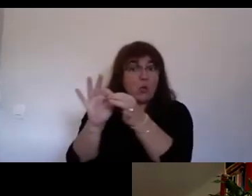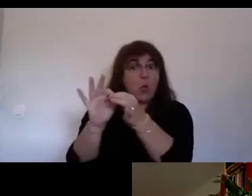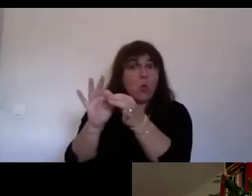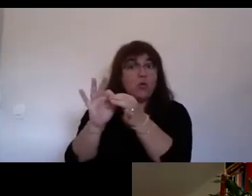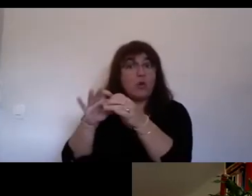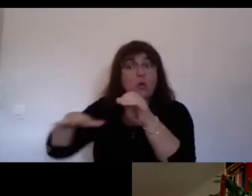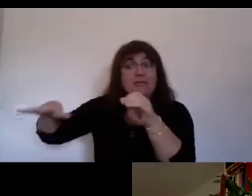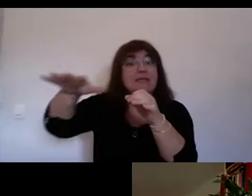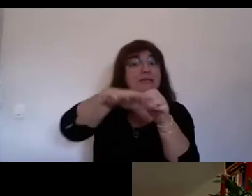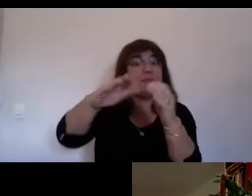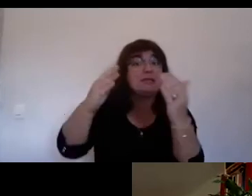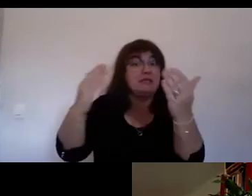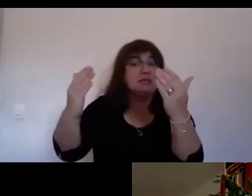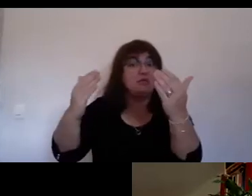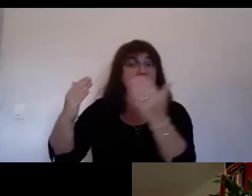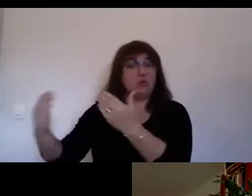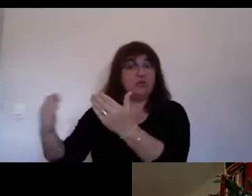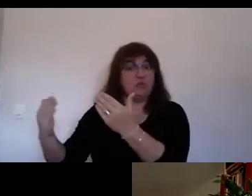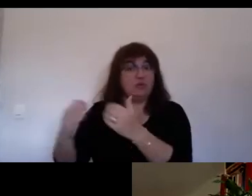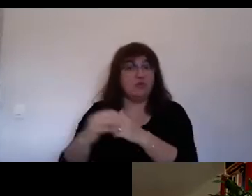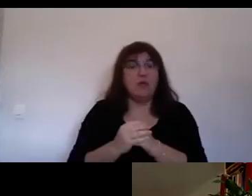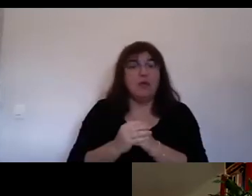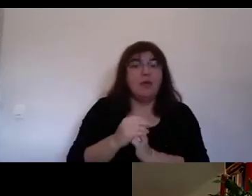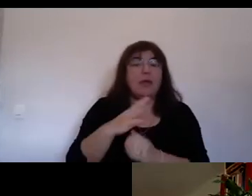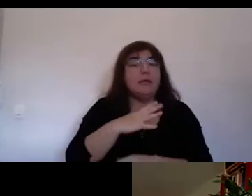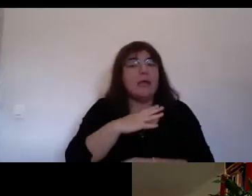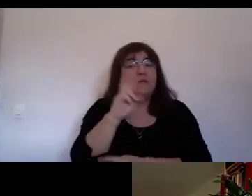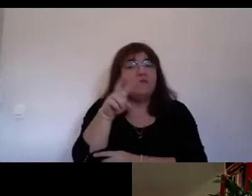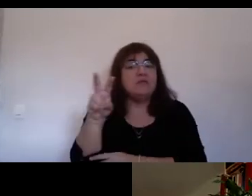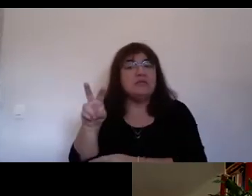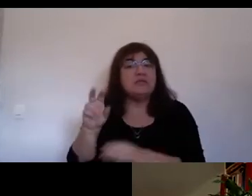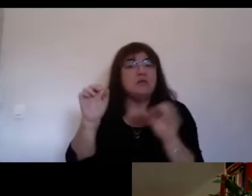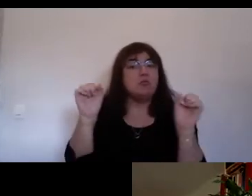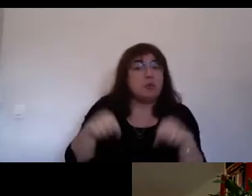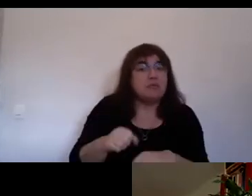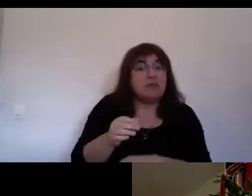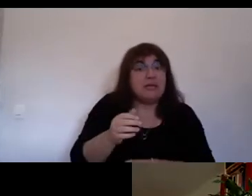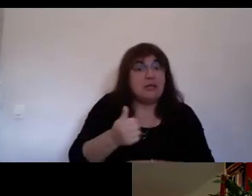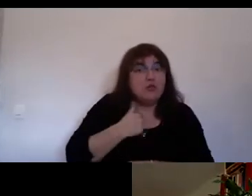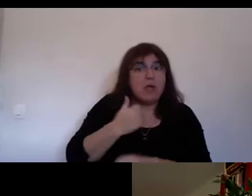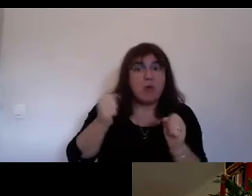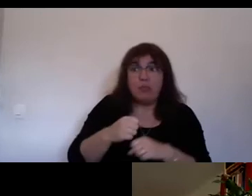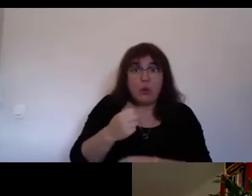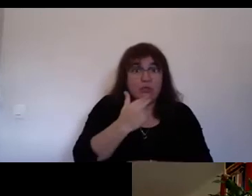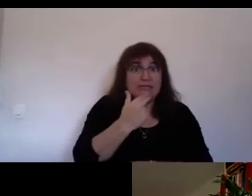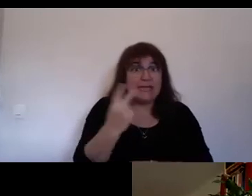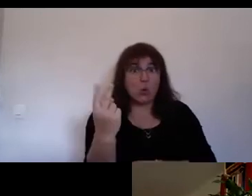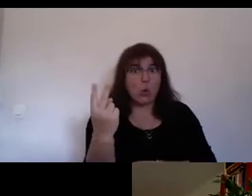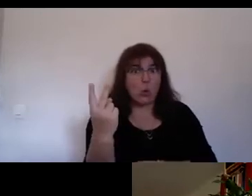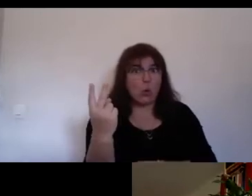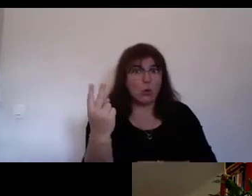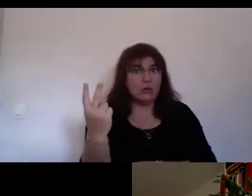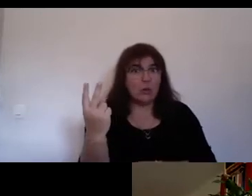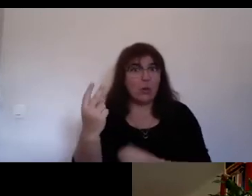collections. Et avec ce genre de visite, nous pouvons donc nous servir d'une manière simultanée des œuvres des deux